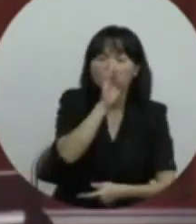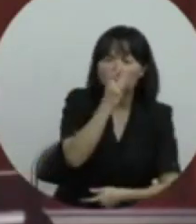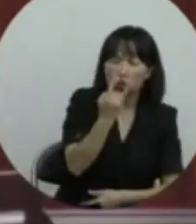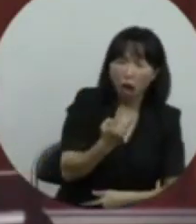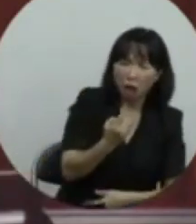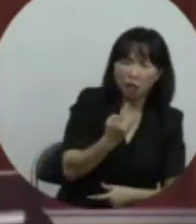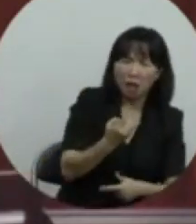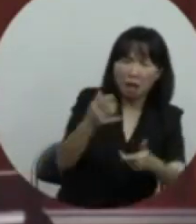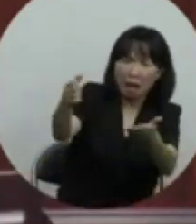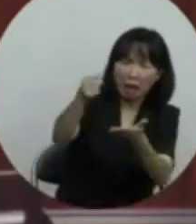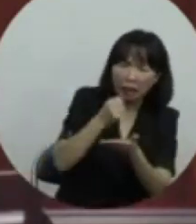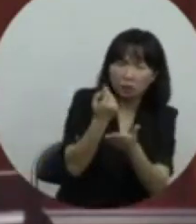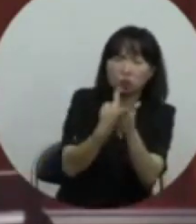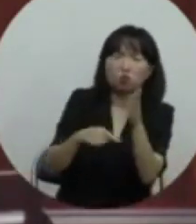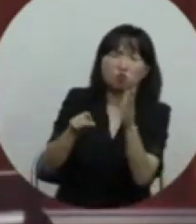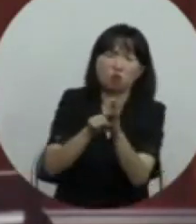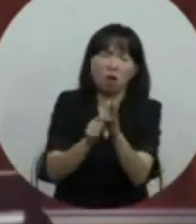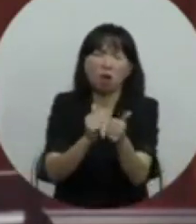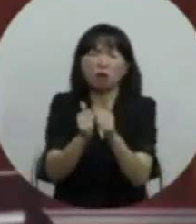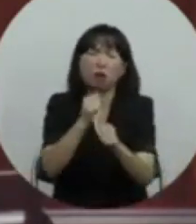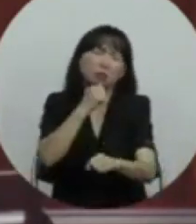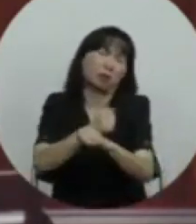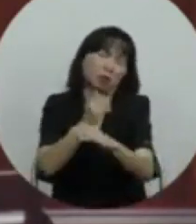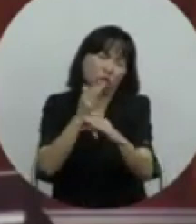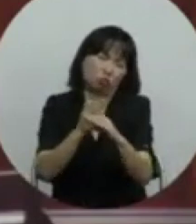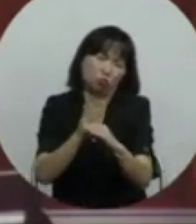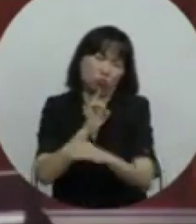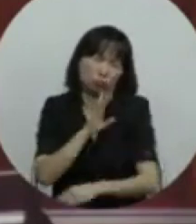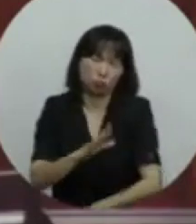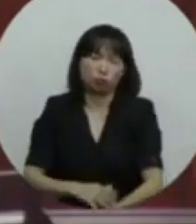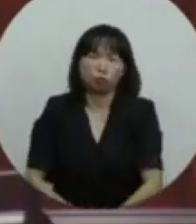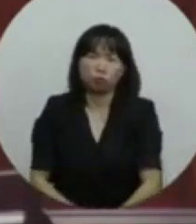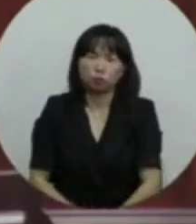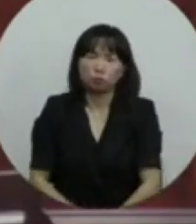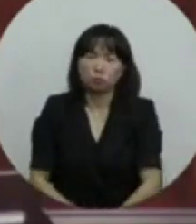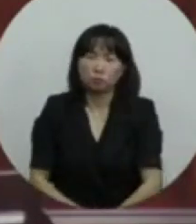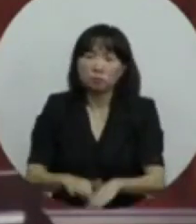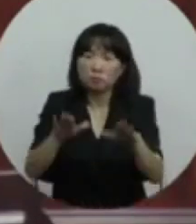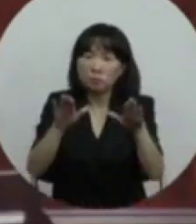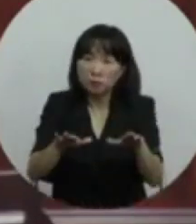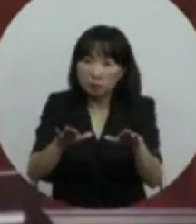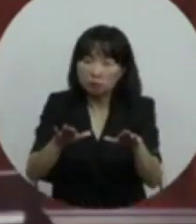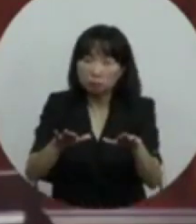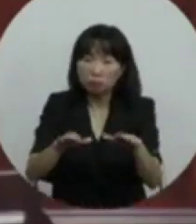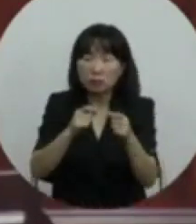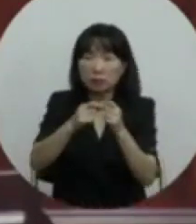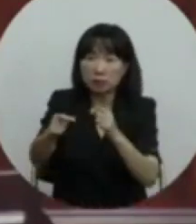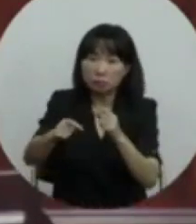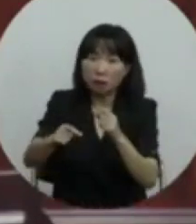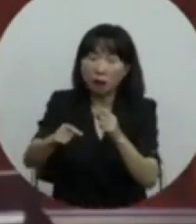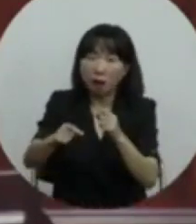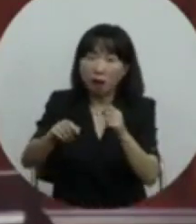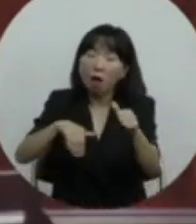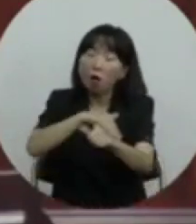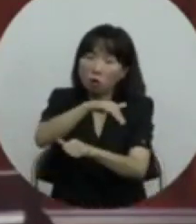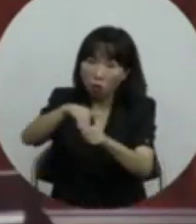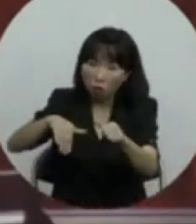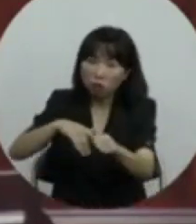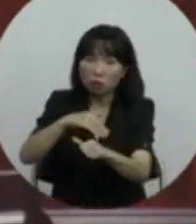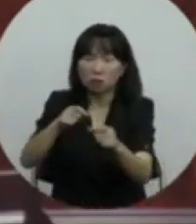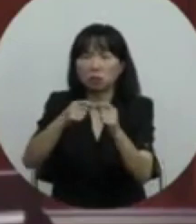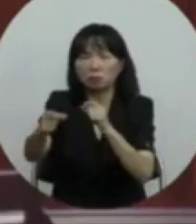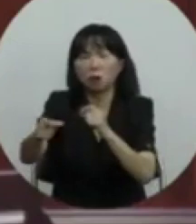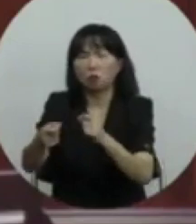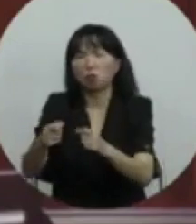예산을 타내기 위해 경쟁을 벌이고 있는 그런 실정입니다. 물론 현재 지방자치단체의 여건상 지방으로